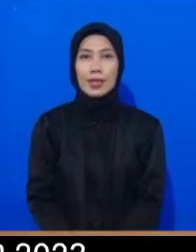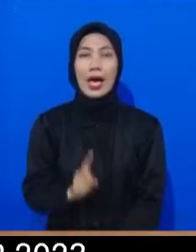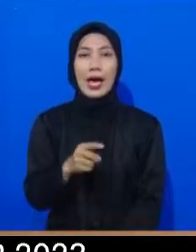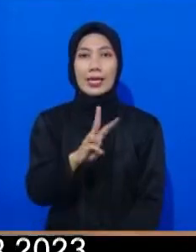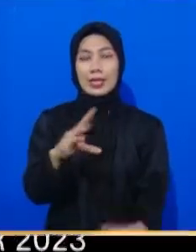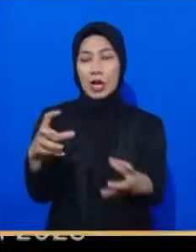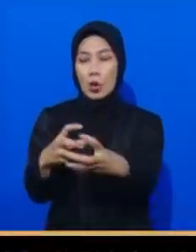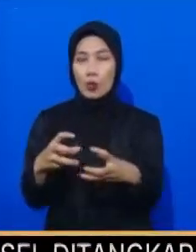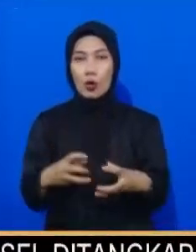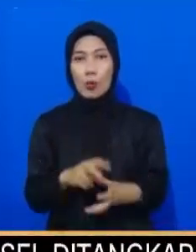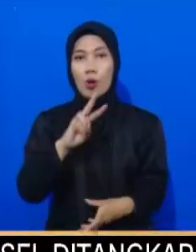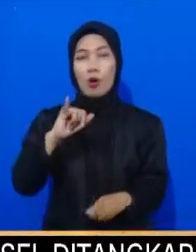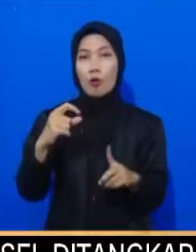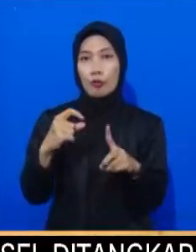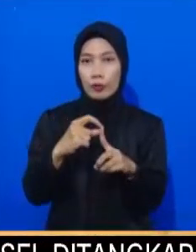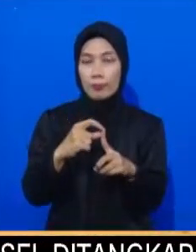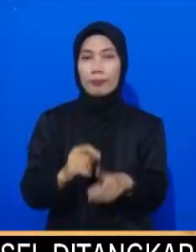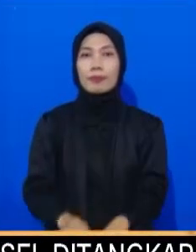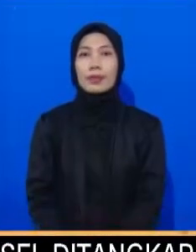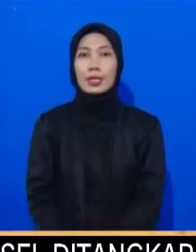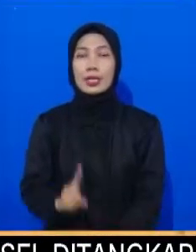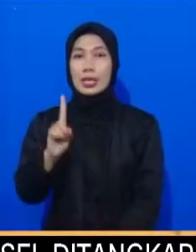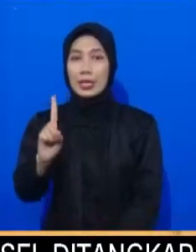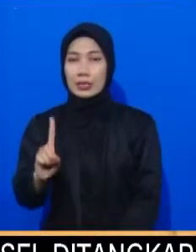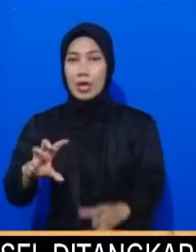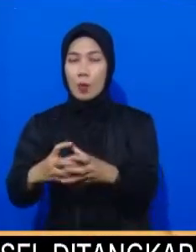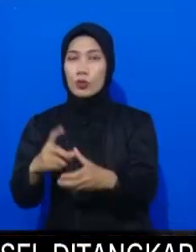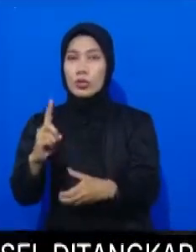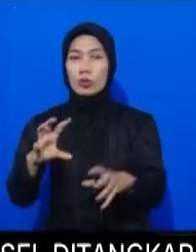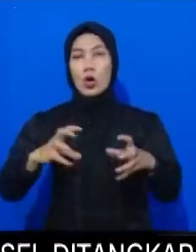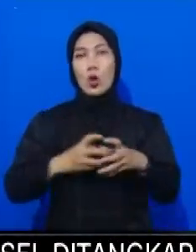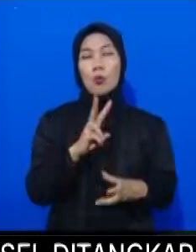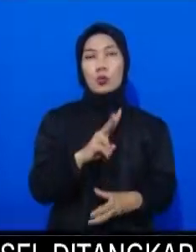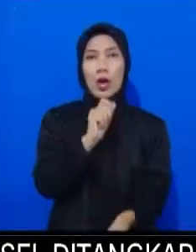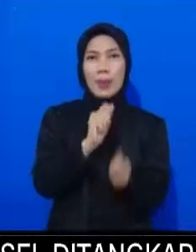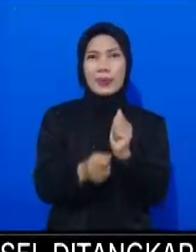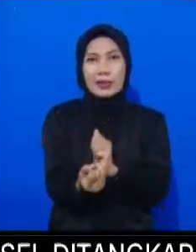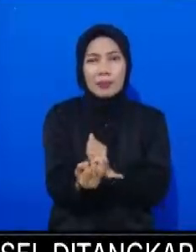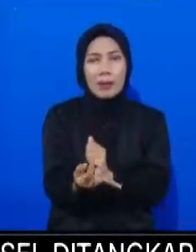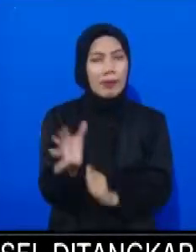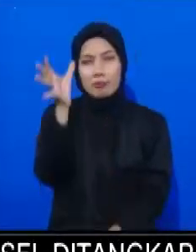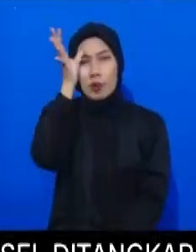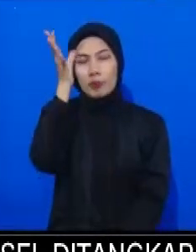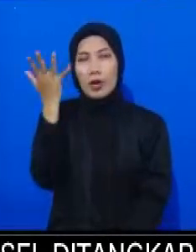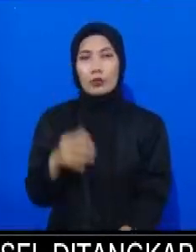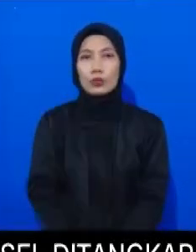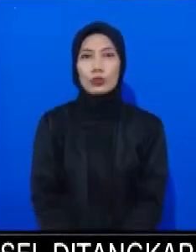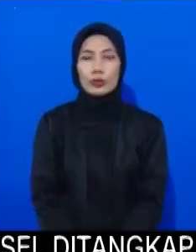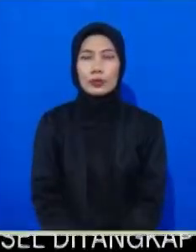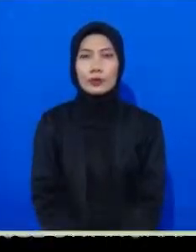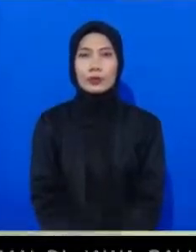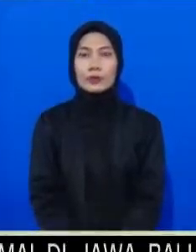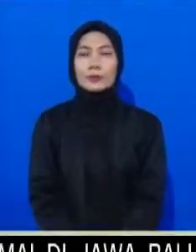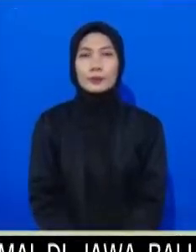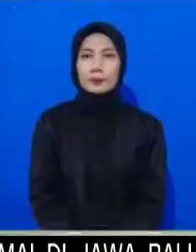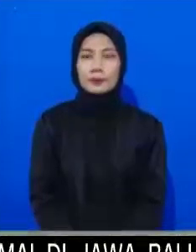3 kelas, yakni VIP, First Class, dan Second Class. Hingga saat ini harga tiket ini belum ditetapkan oleh pihak BUMN dan